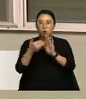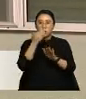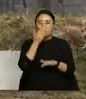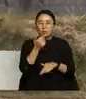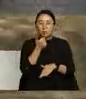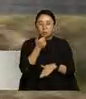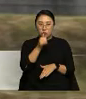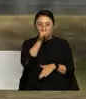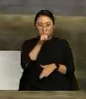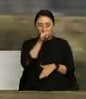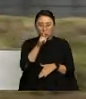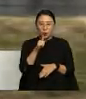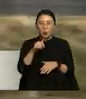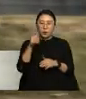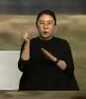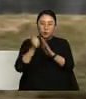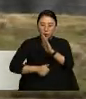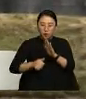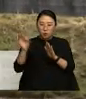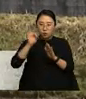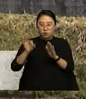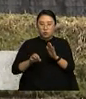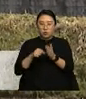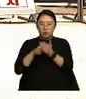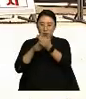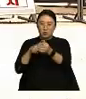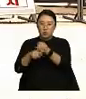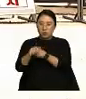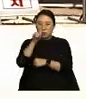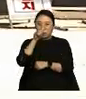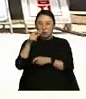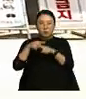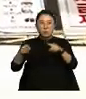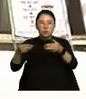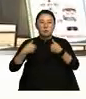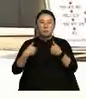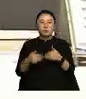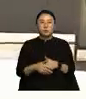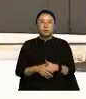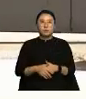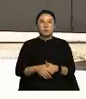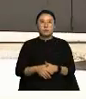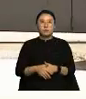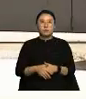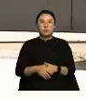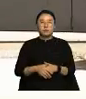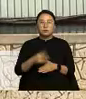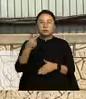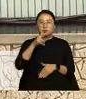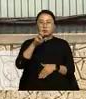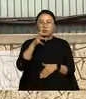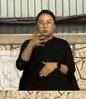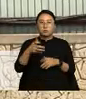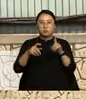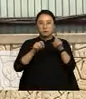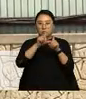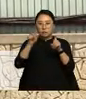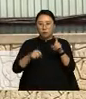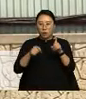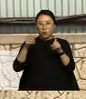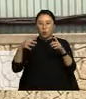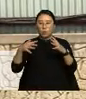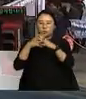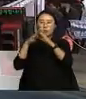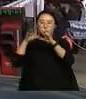수 있다며 원심에서 패소한 여주시 에 항소의 이유가 있다는 판단을 내렸습니다 또 2018년 11월 여주시 가 내린